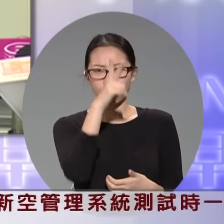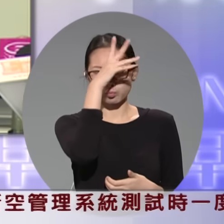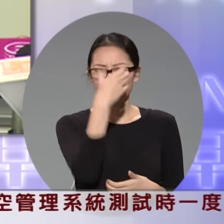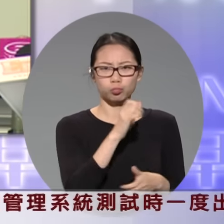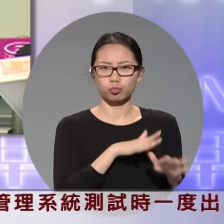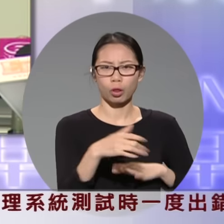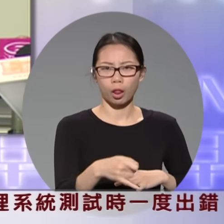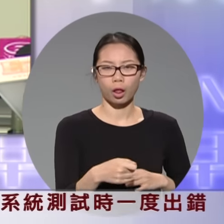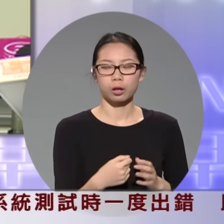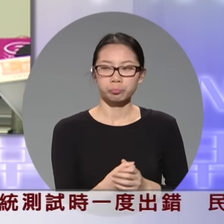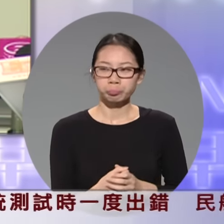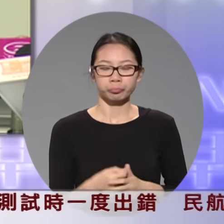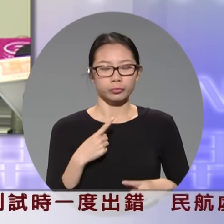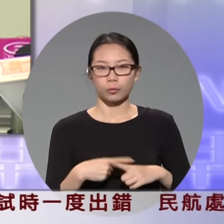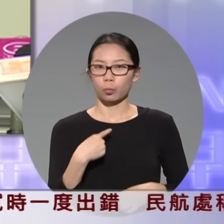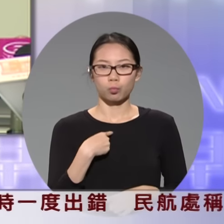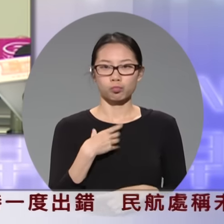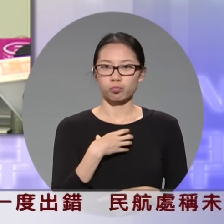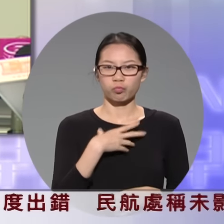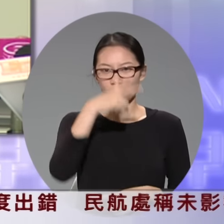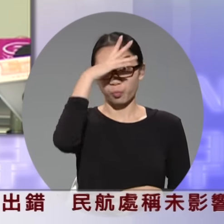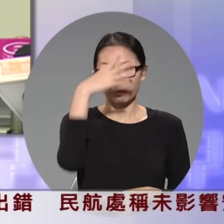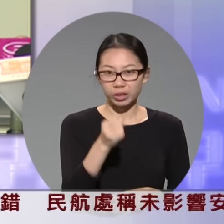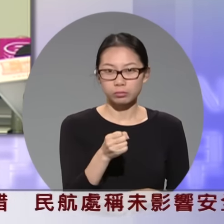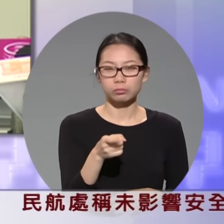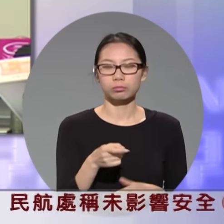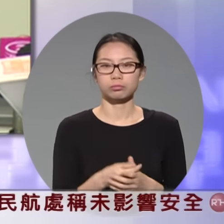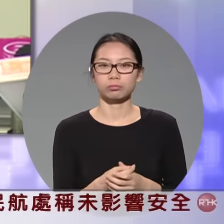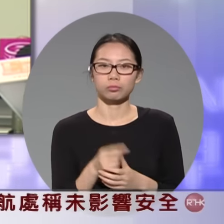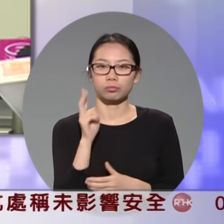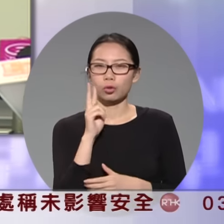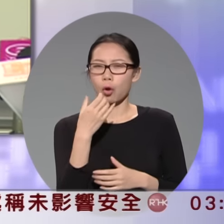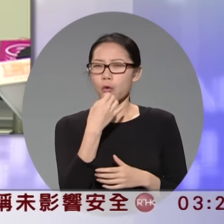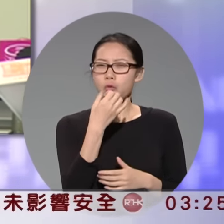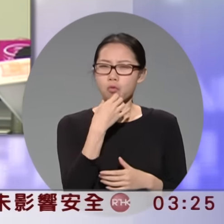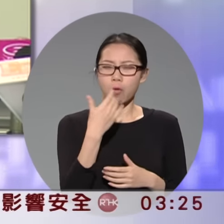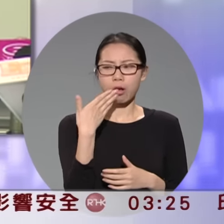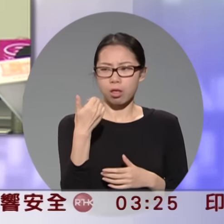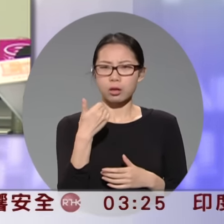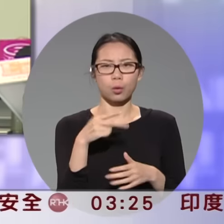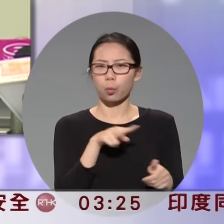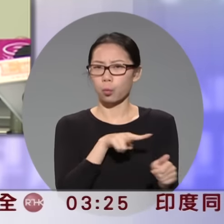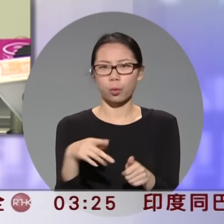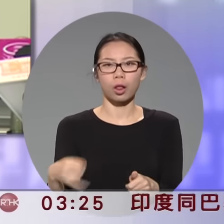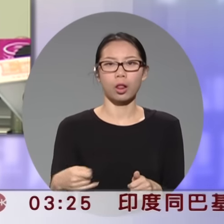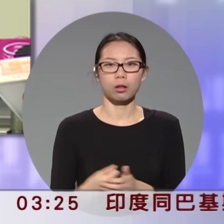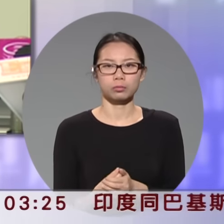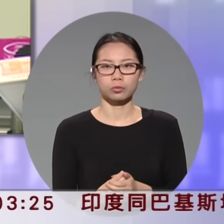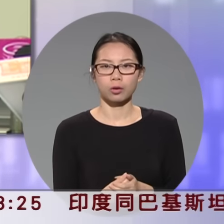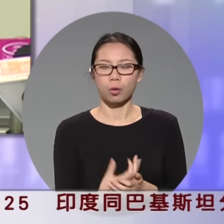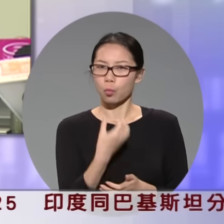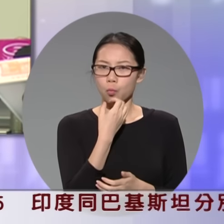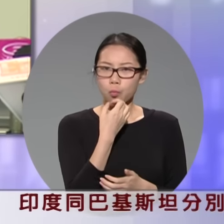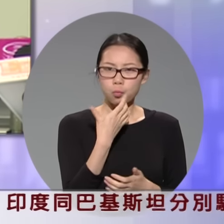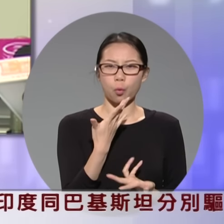为梁振英先生不能够照顾到香港的整体利益，以及消除香港人